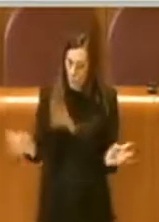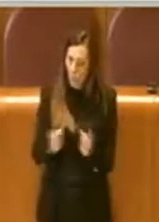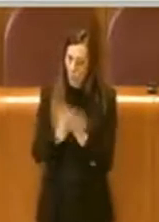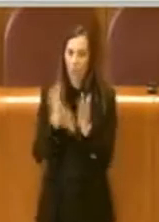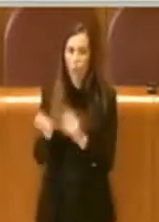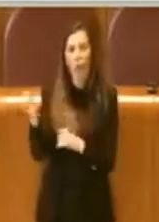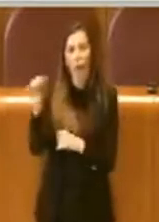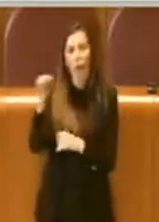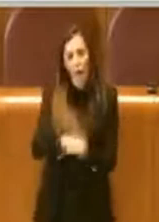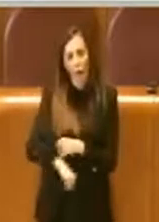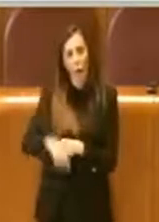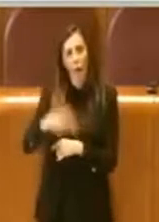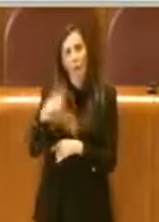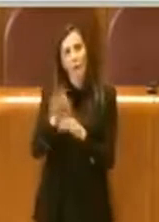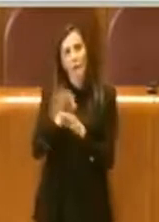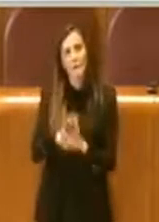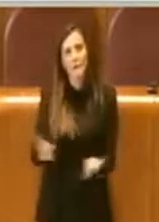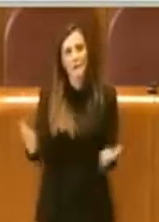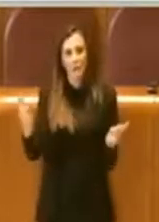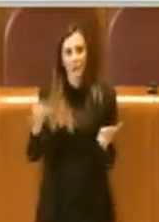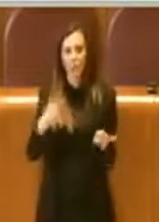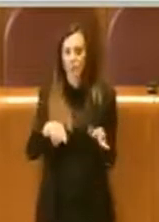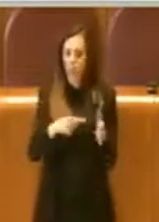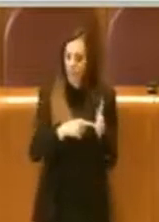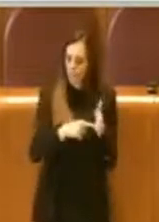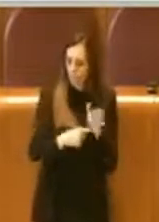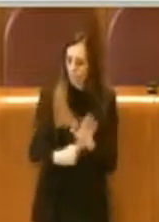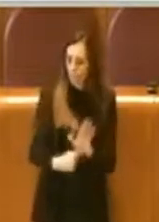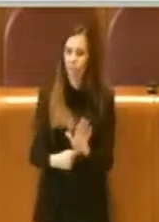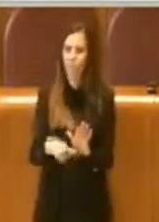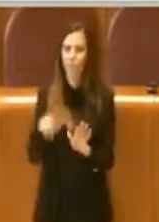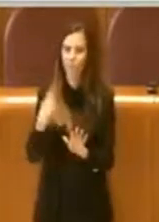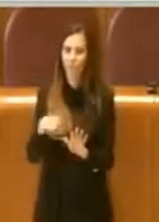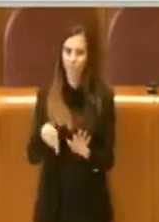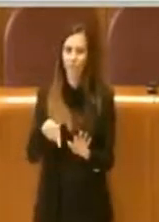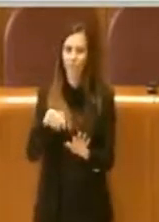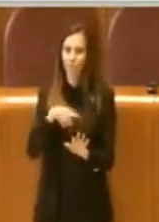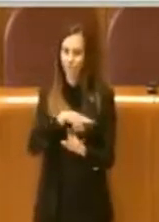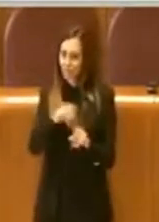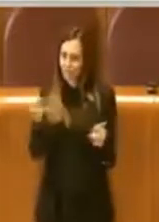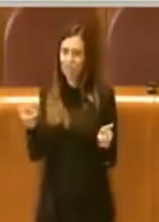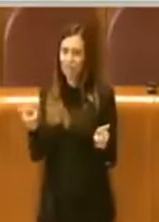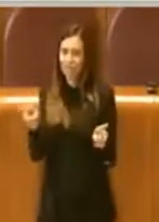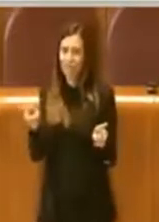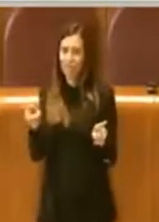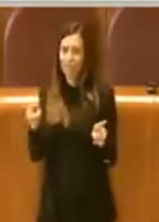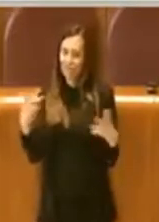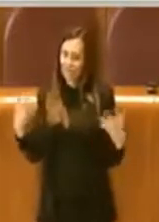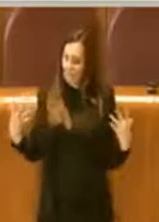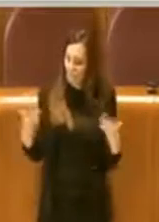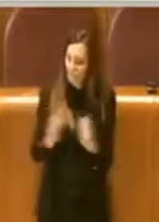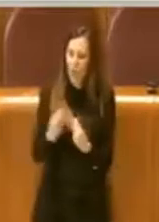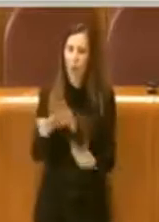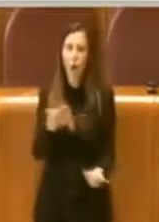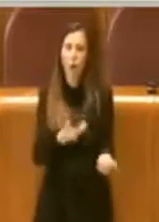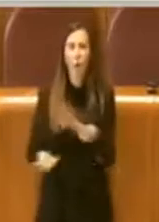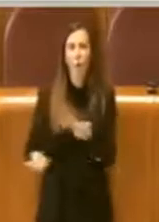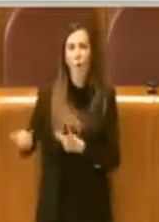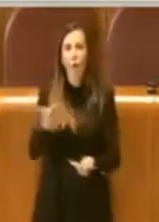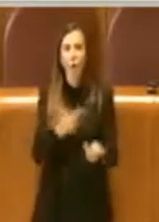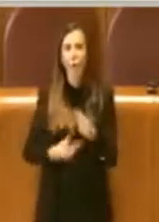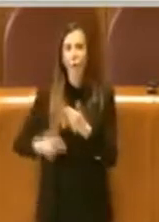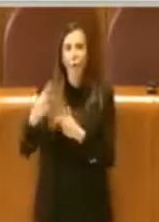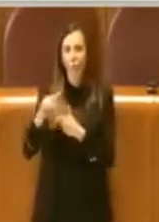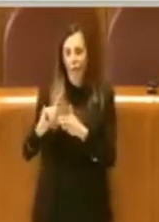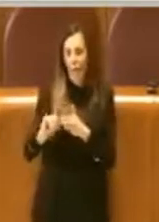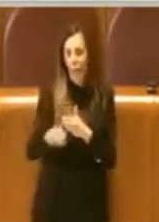confronto, e per la disponibilità dimostrata da tutti questi attori nel voler andare insieme a collaborare per